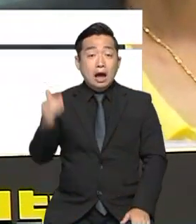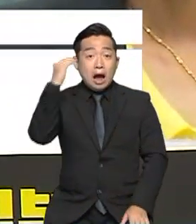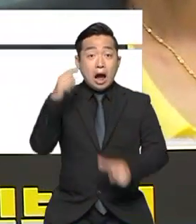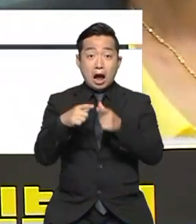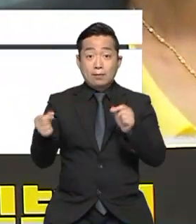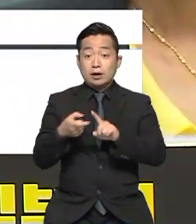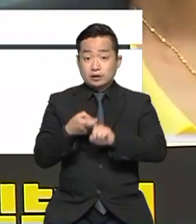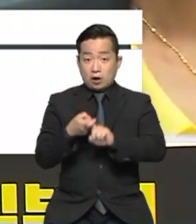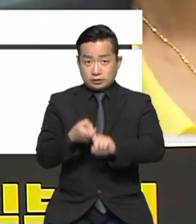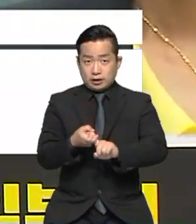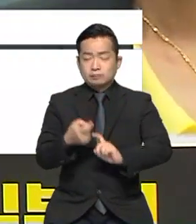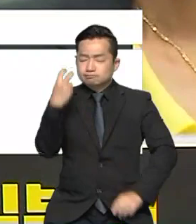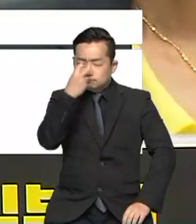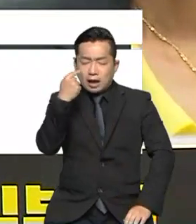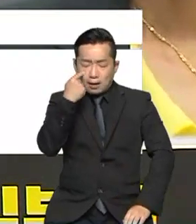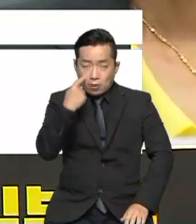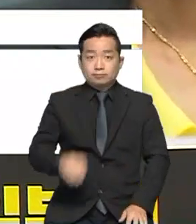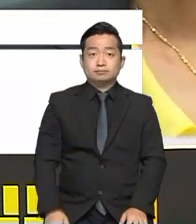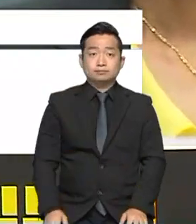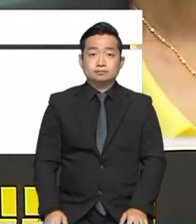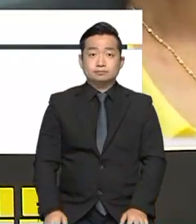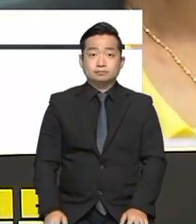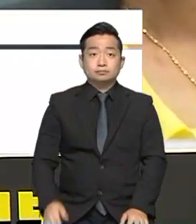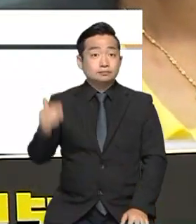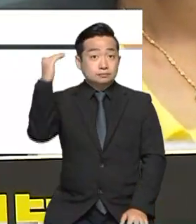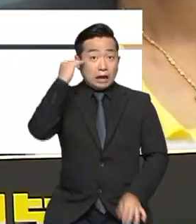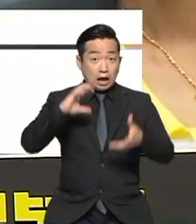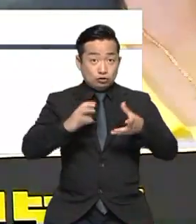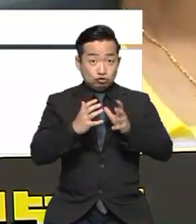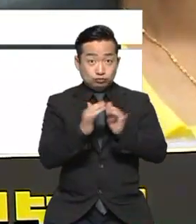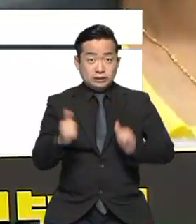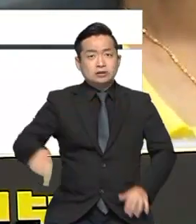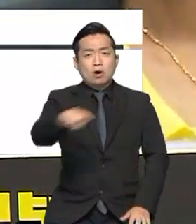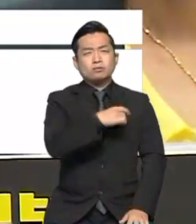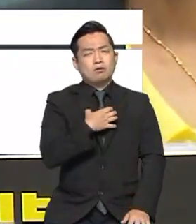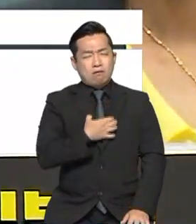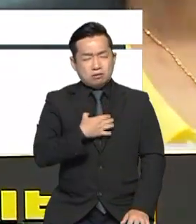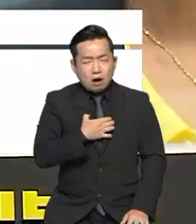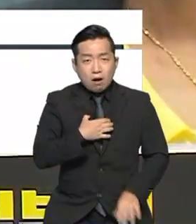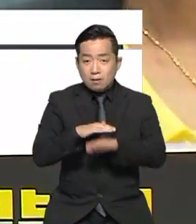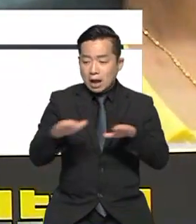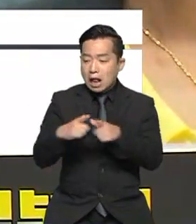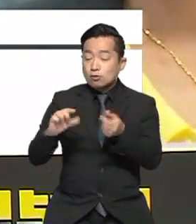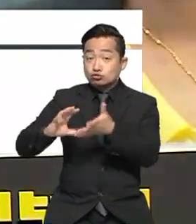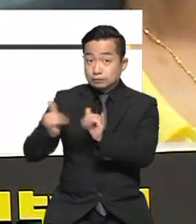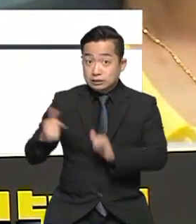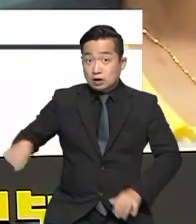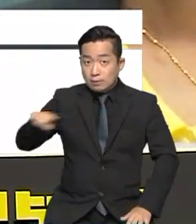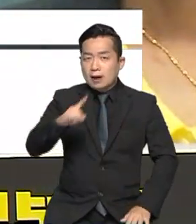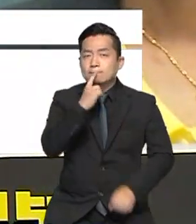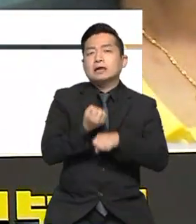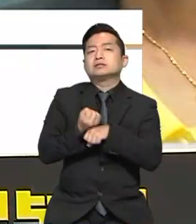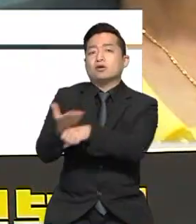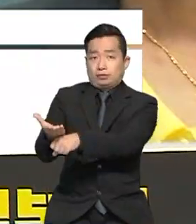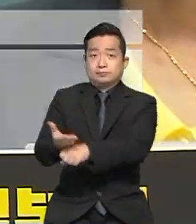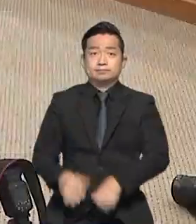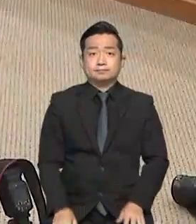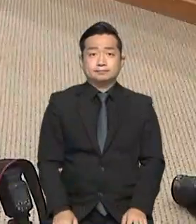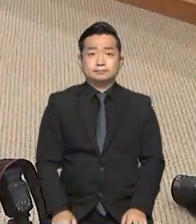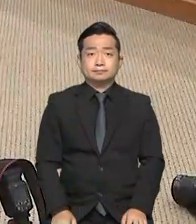간의 연대를 모색하고 대한민국의 국민들의 우려를 일본 국민에게